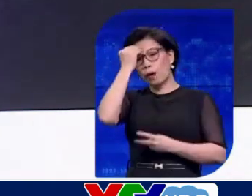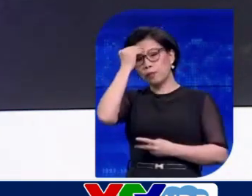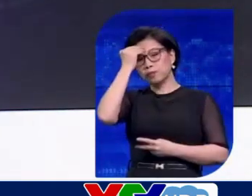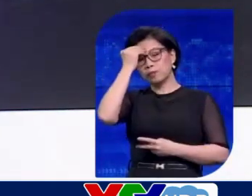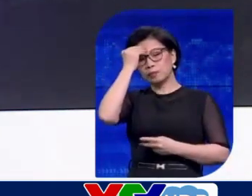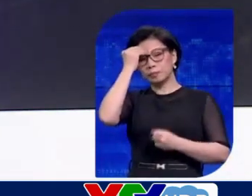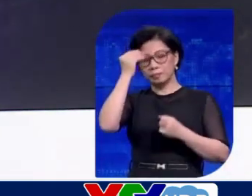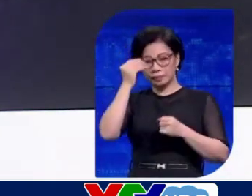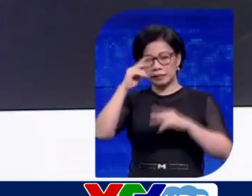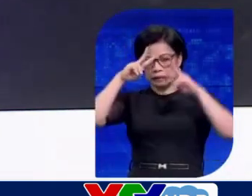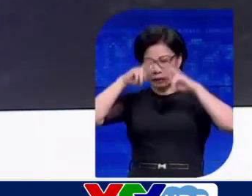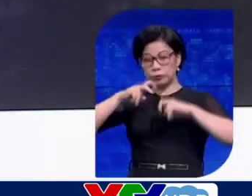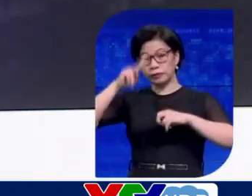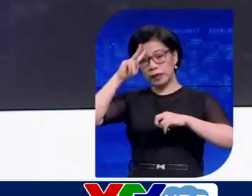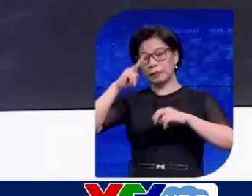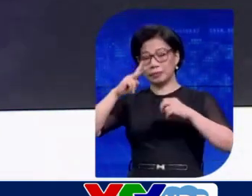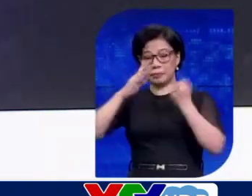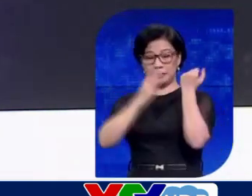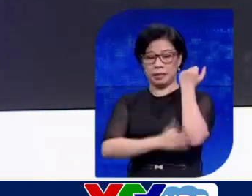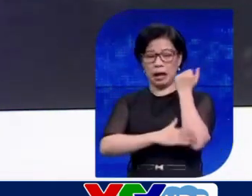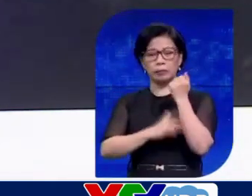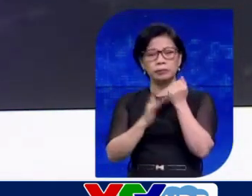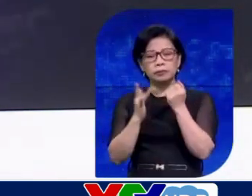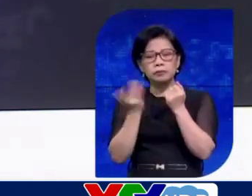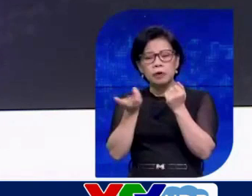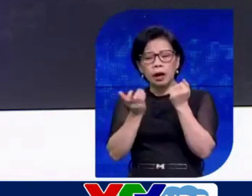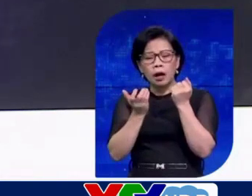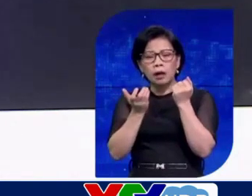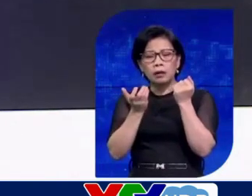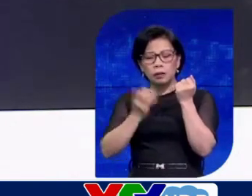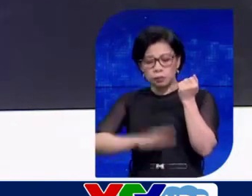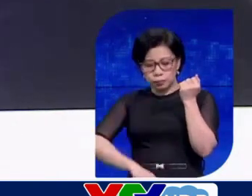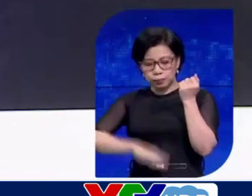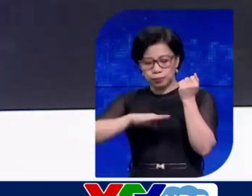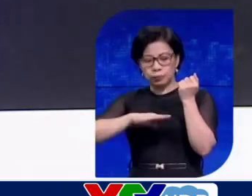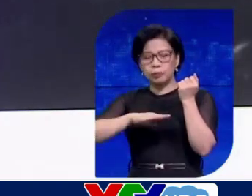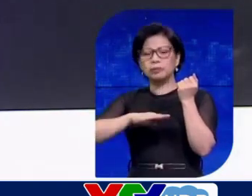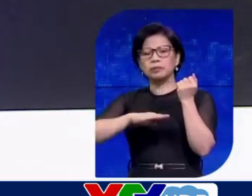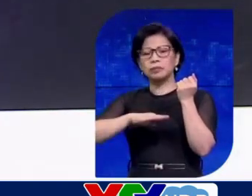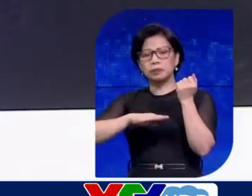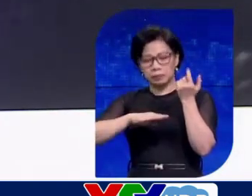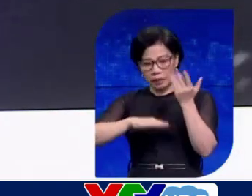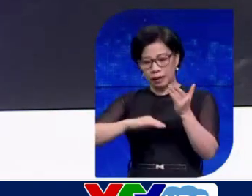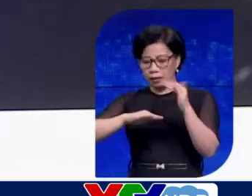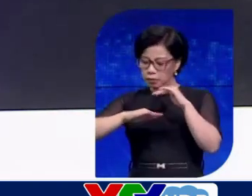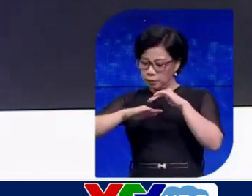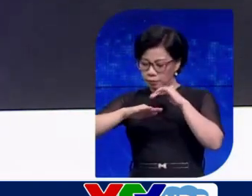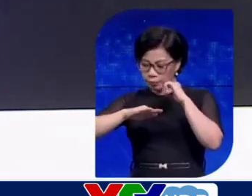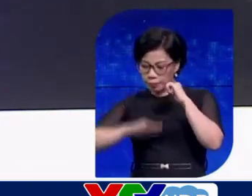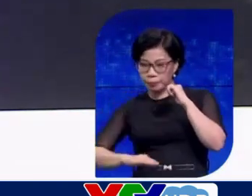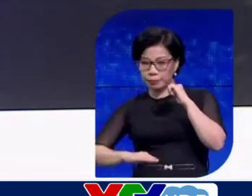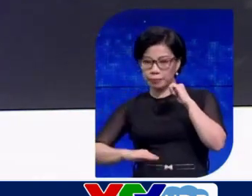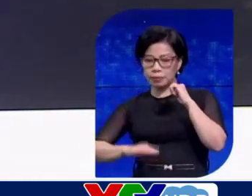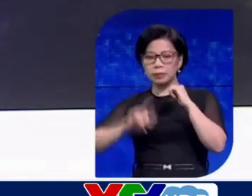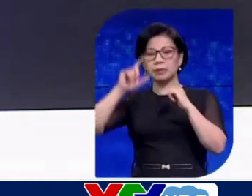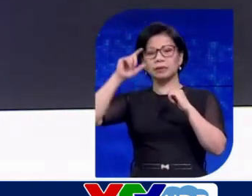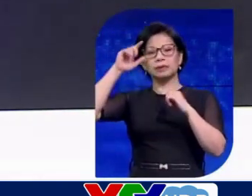suất lũ lớn trên báo động 3 hiện nay đã giảm xuống 10%, tức là cỡ khoảng 10 năm mới có một năm lũ